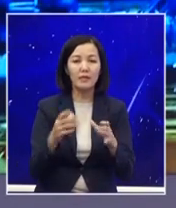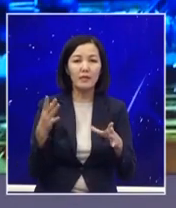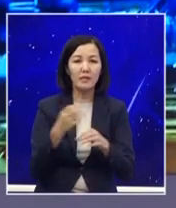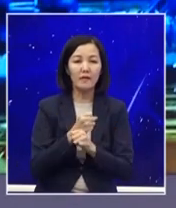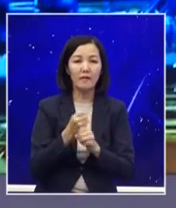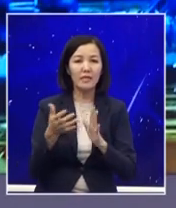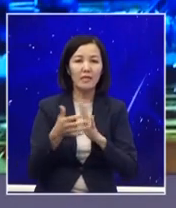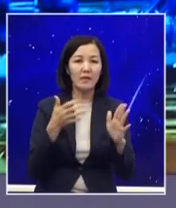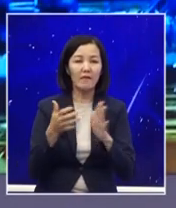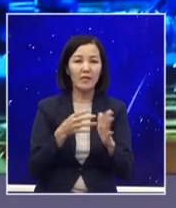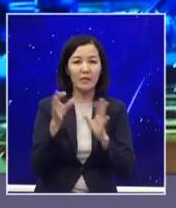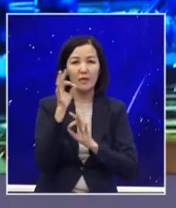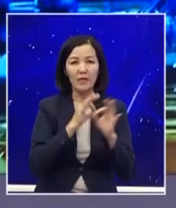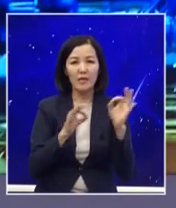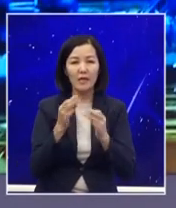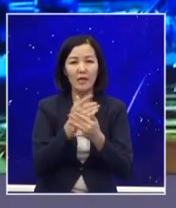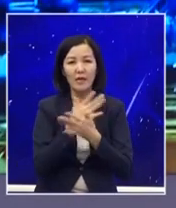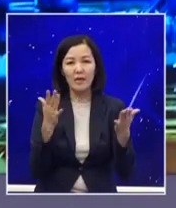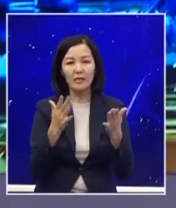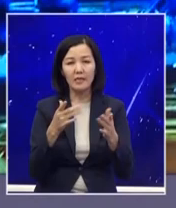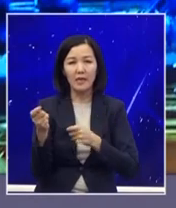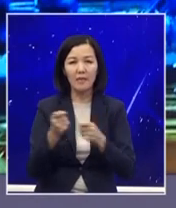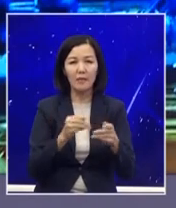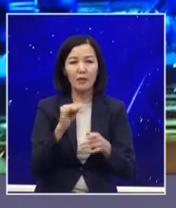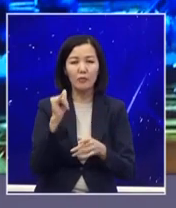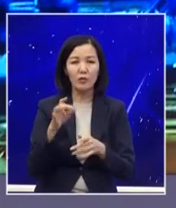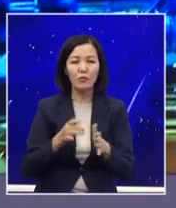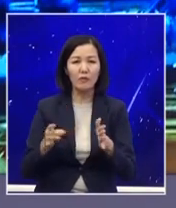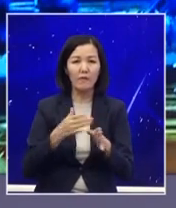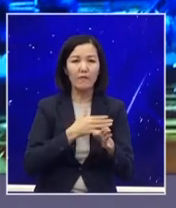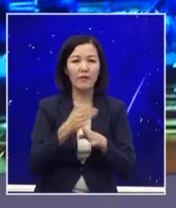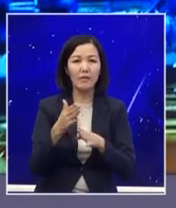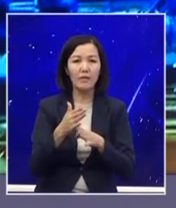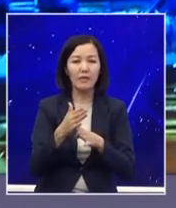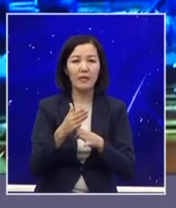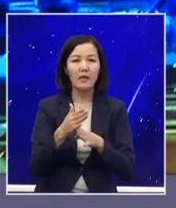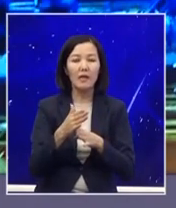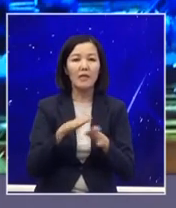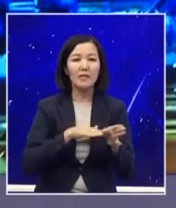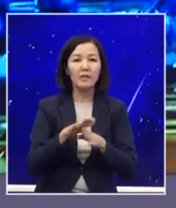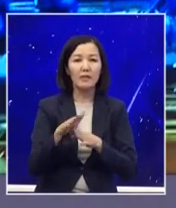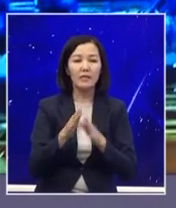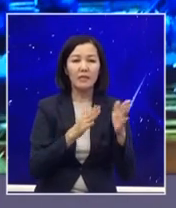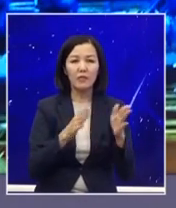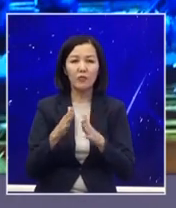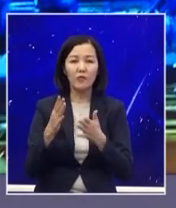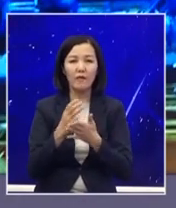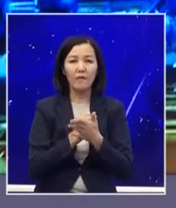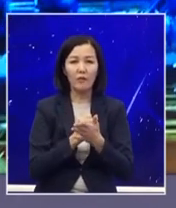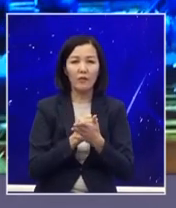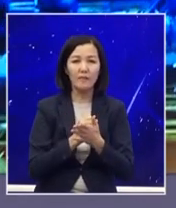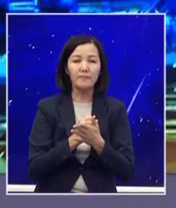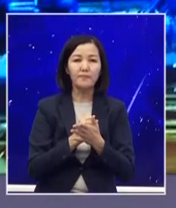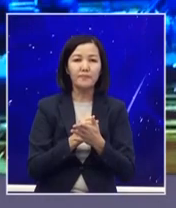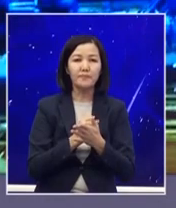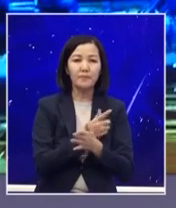лекарственных препаратов и медицинских изделий акиматом ЖТСУского края выделены средства для формирования стабилизационного фонда.